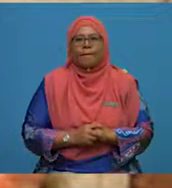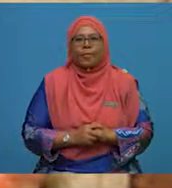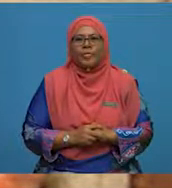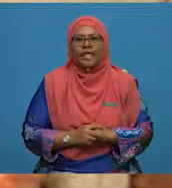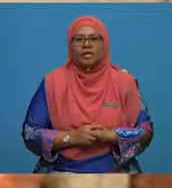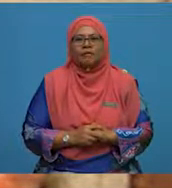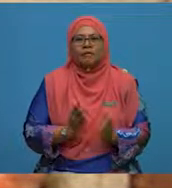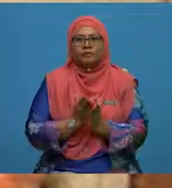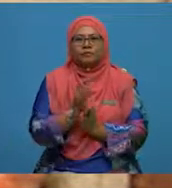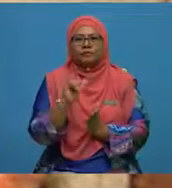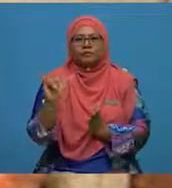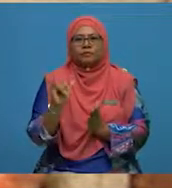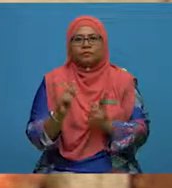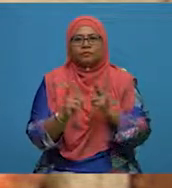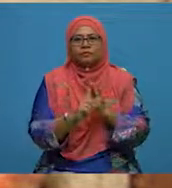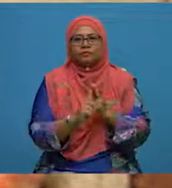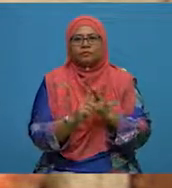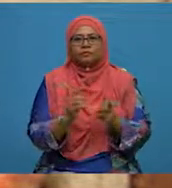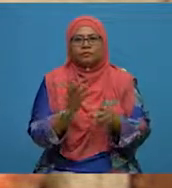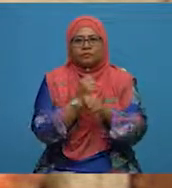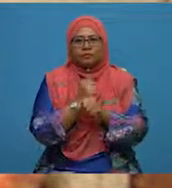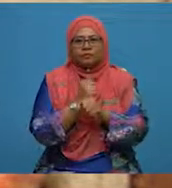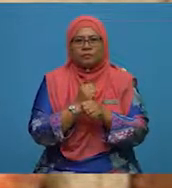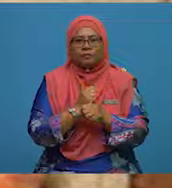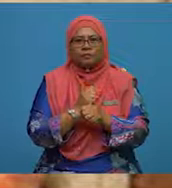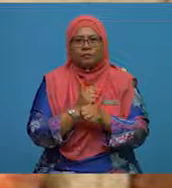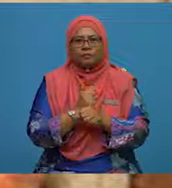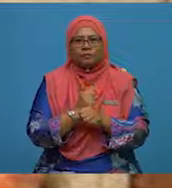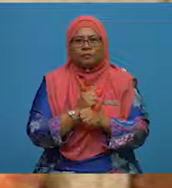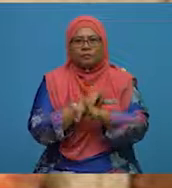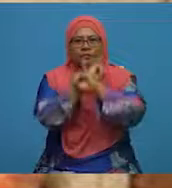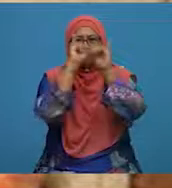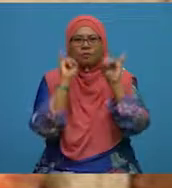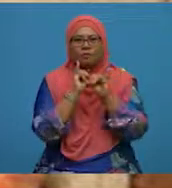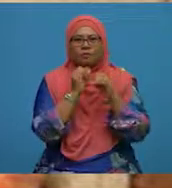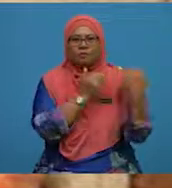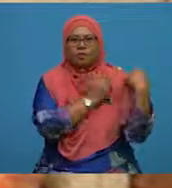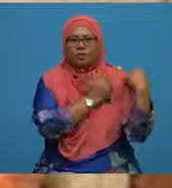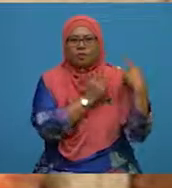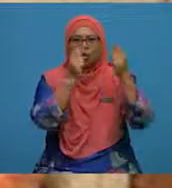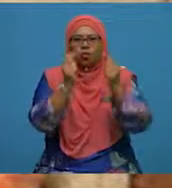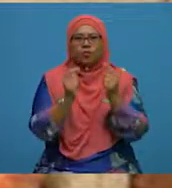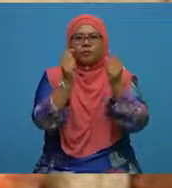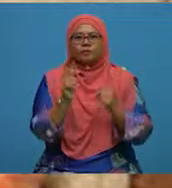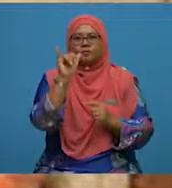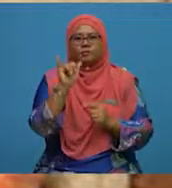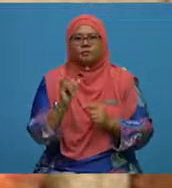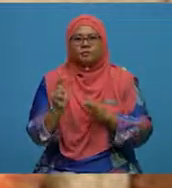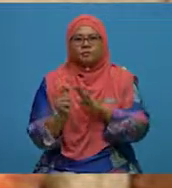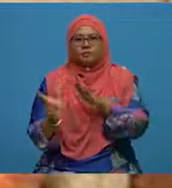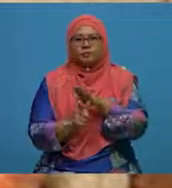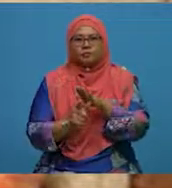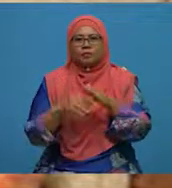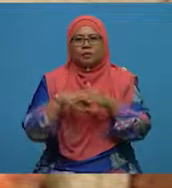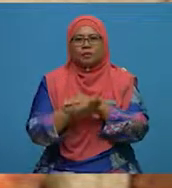Seterusnya, dapat menghuraikan peranan tokoh-tokoh yang terlibat dalam